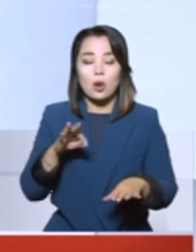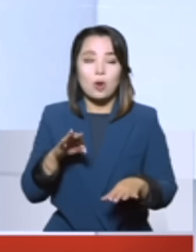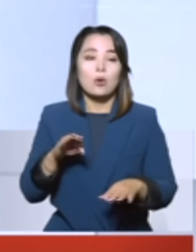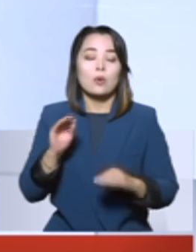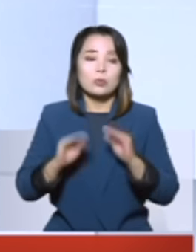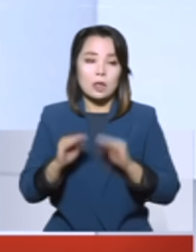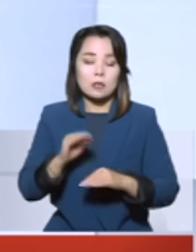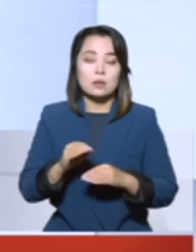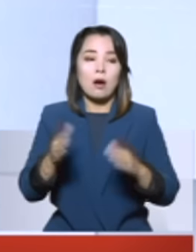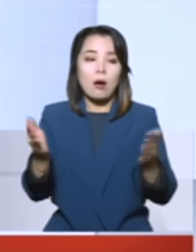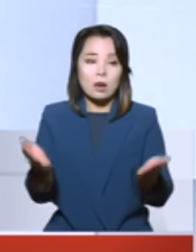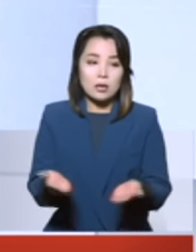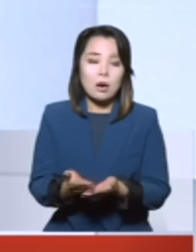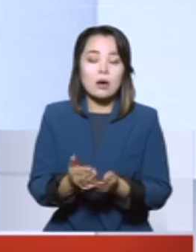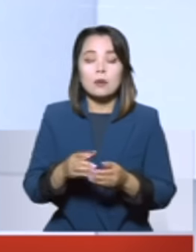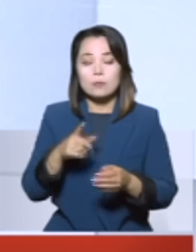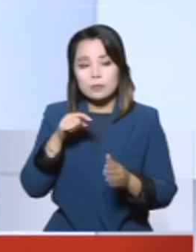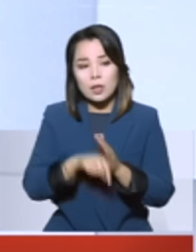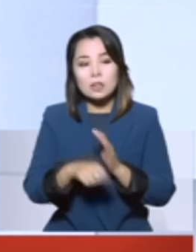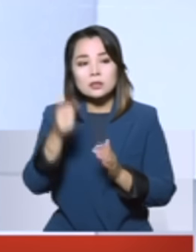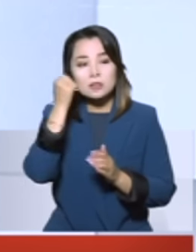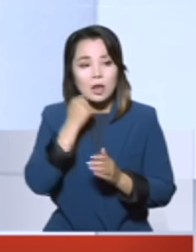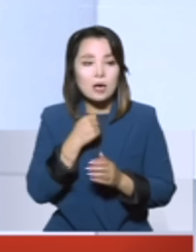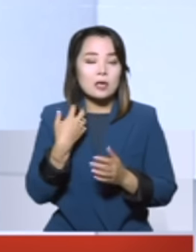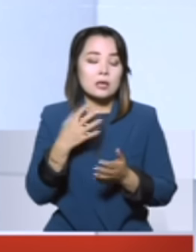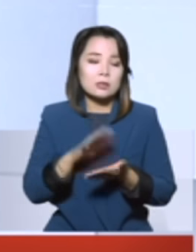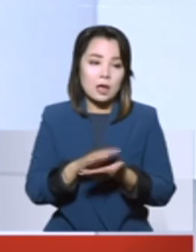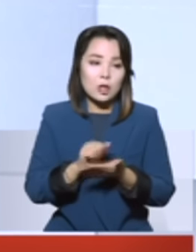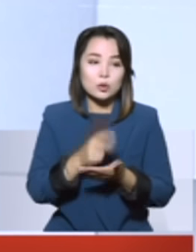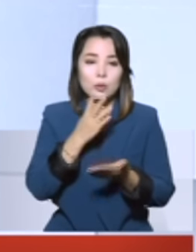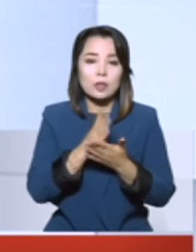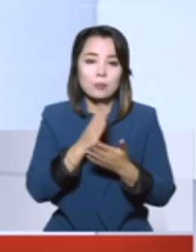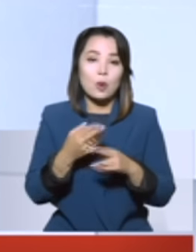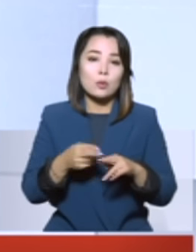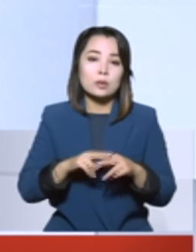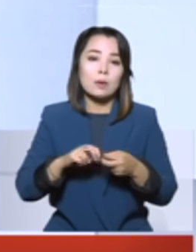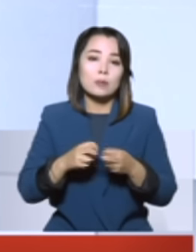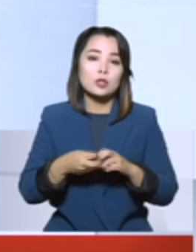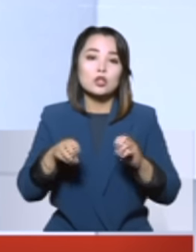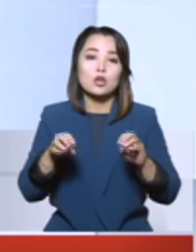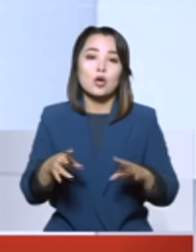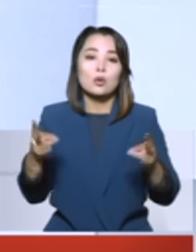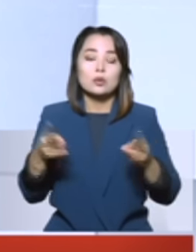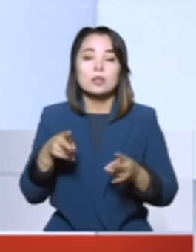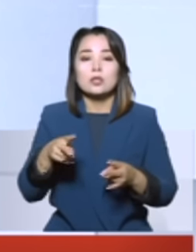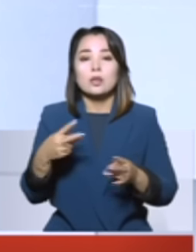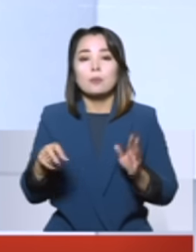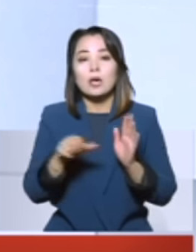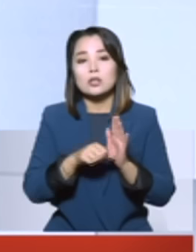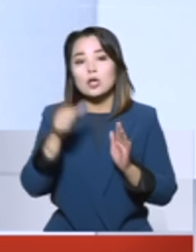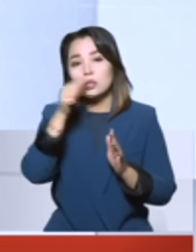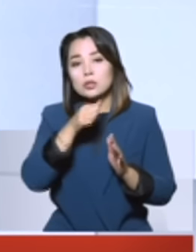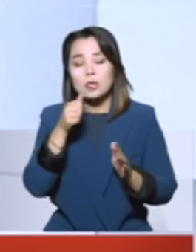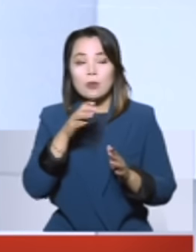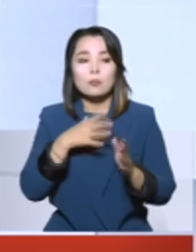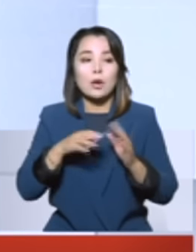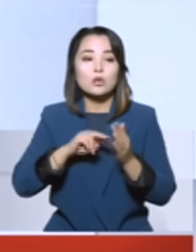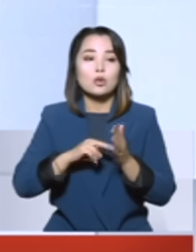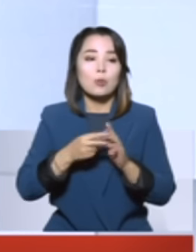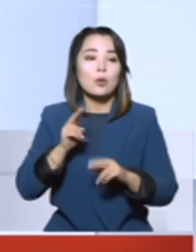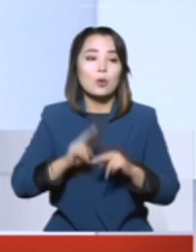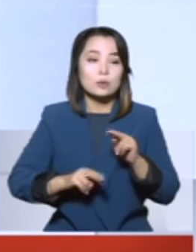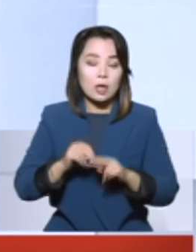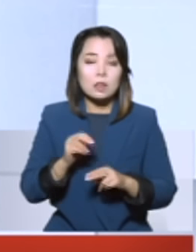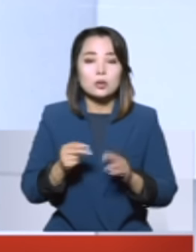мен арық каналдардың дені тозған немесе істен шыққан. Енді осы мәселені шешу мақсатында 2026 жылға дейін кешенді жоспар